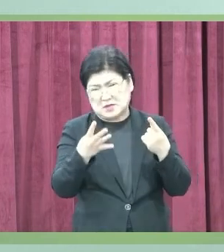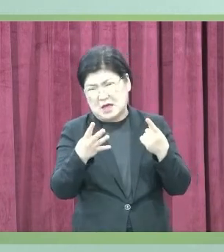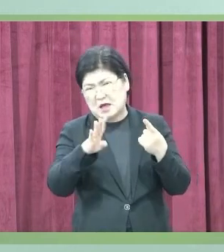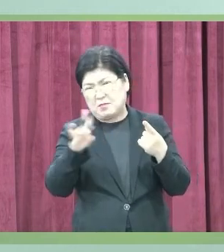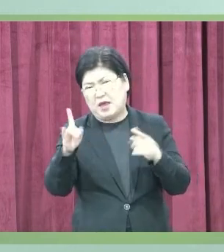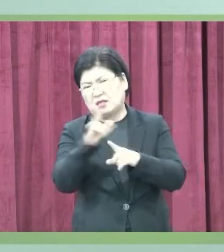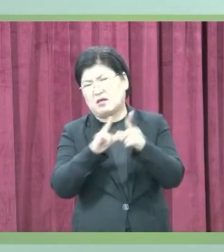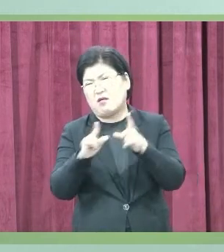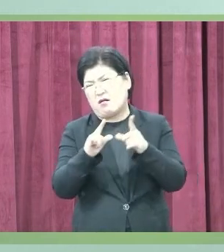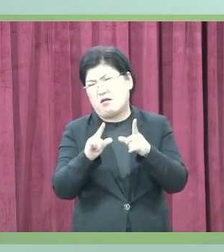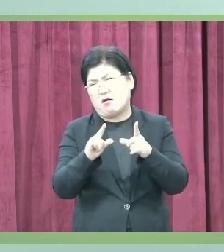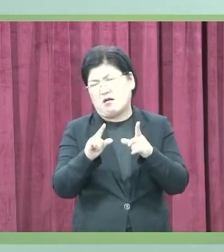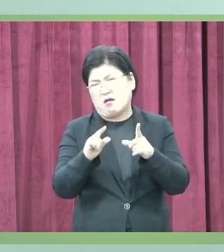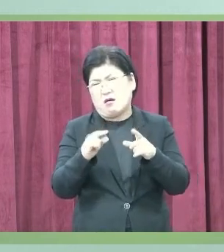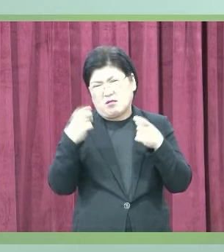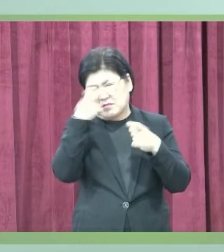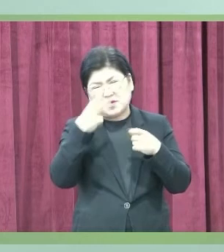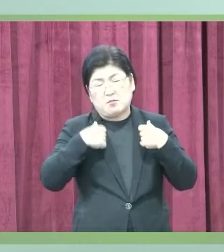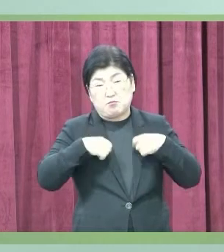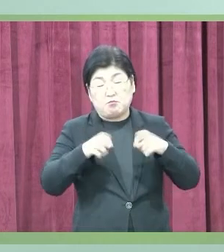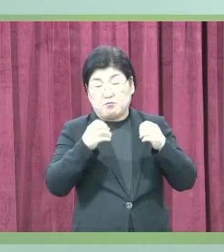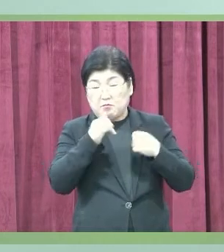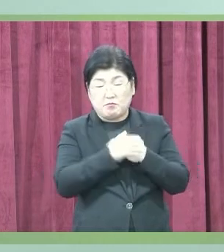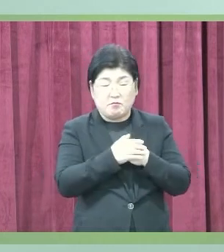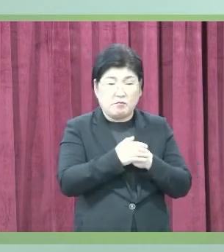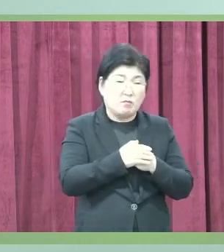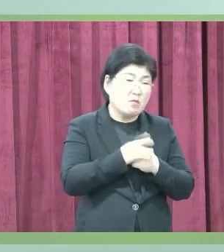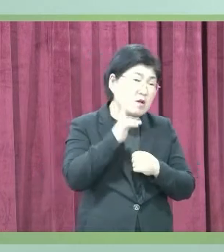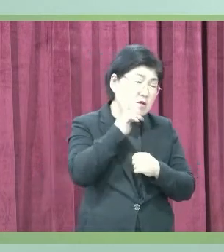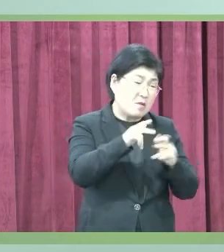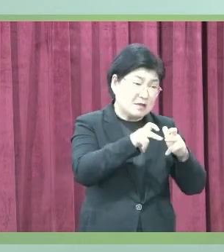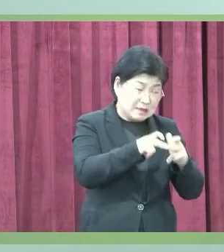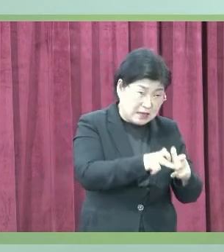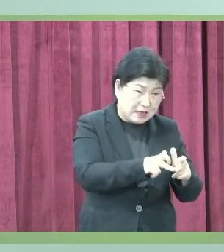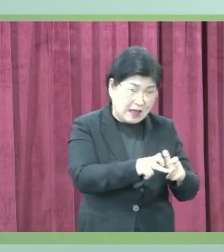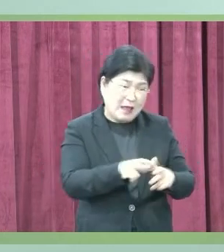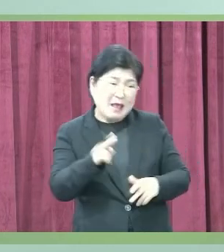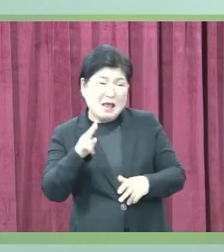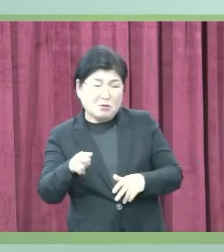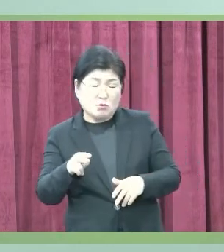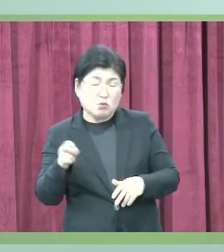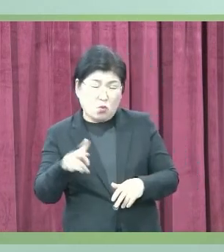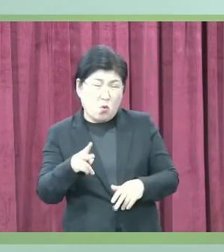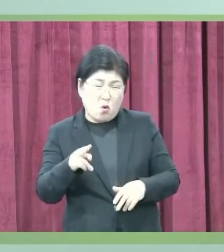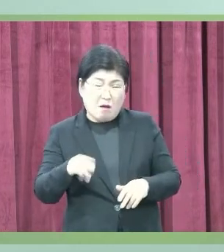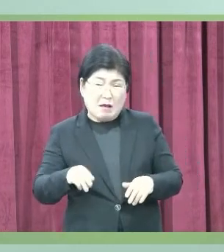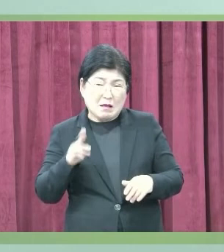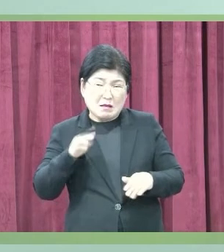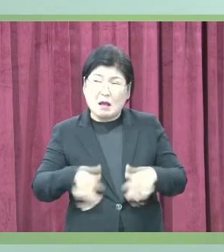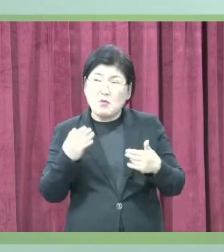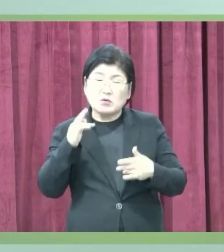것으로 나타났습니다. 장애 정도에서는 경증에 비해서는 심하신 분들이 1.5배 미수검률이